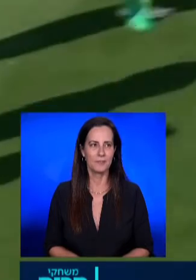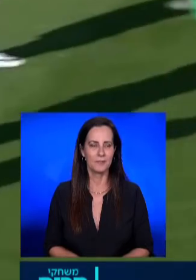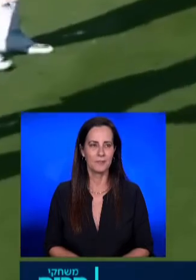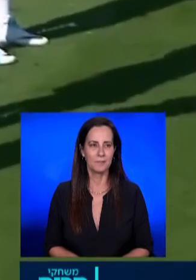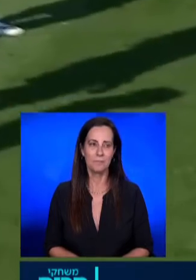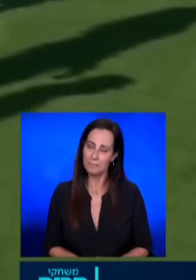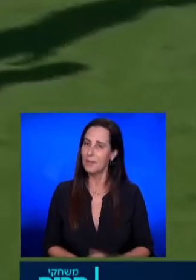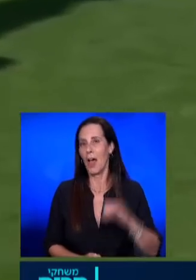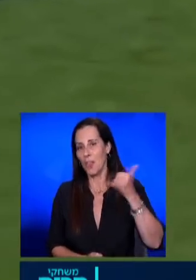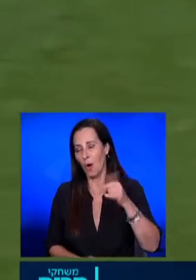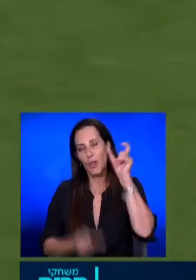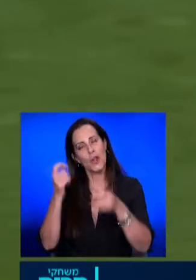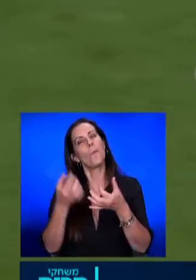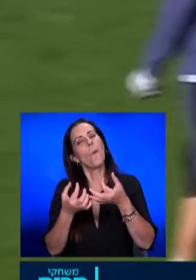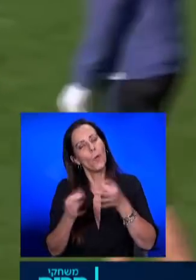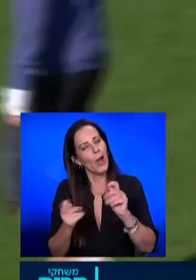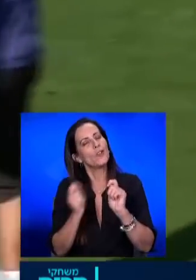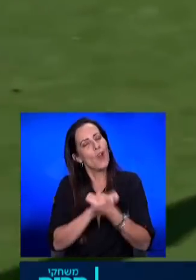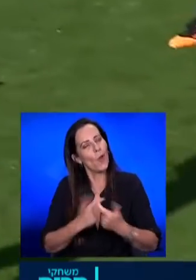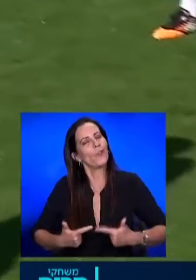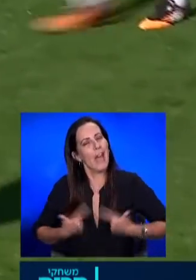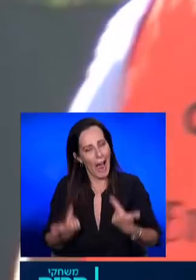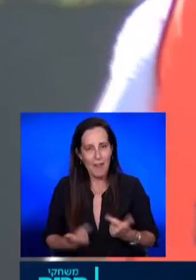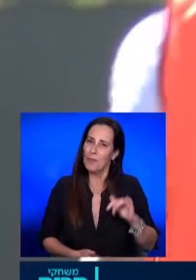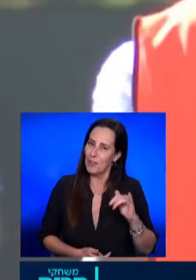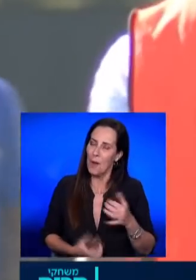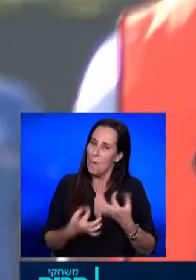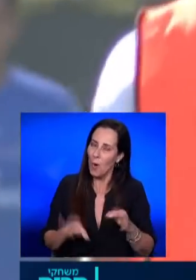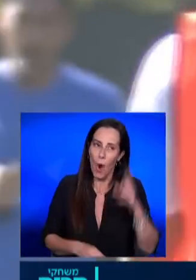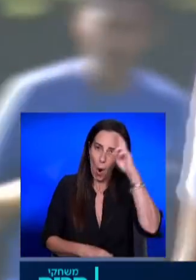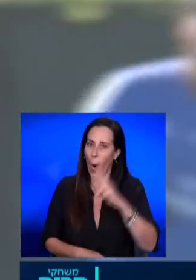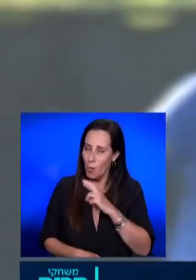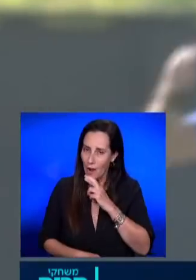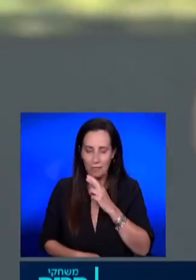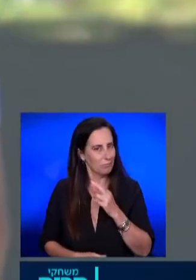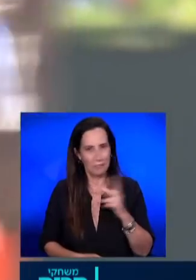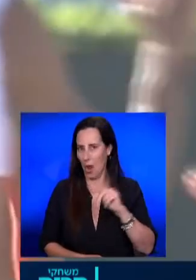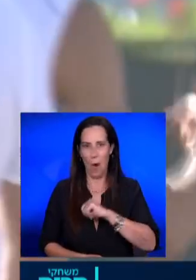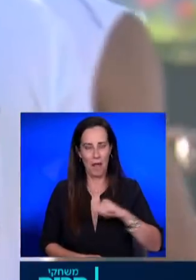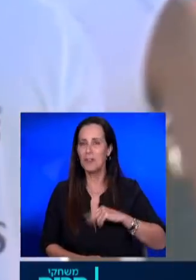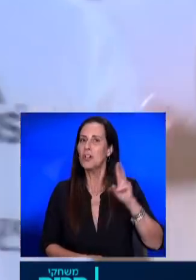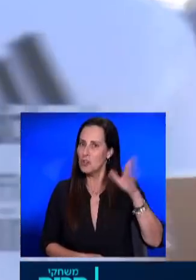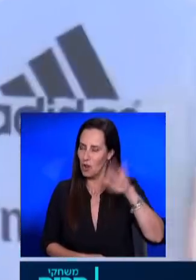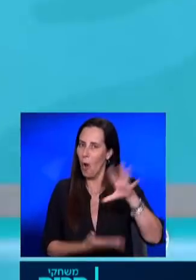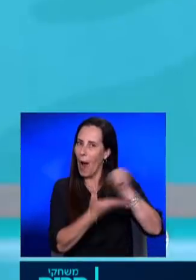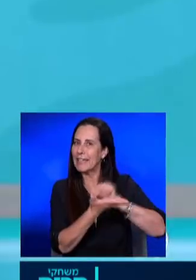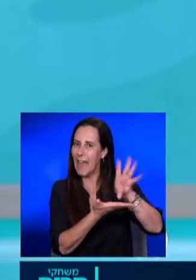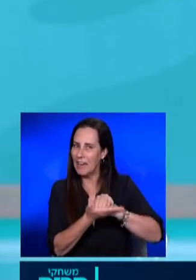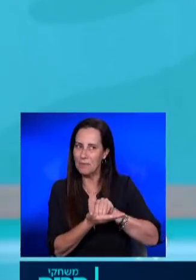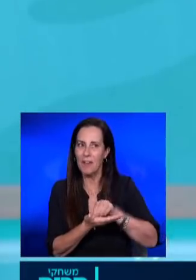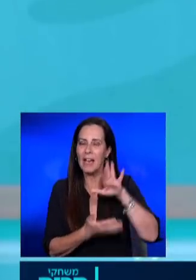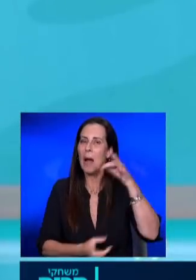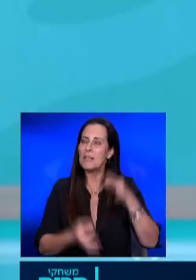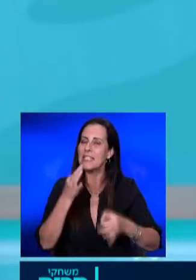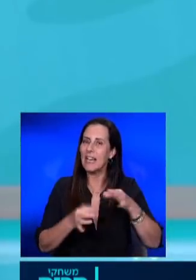אז נכון, לאנשים מותר לשנות את אורח חייהם. רונלדו, אגב, כבר לא לבד, יש לו חקיינים. גם שחקן